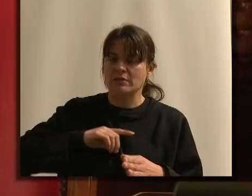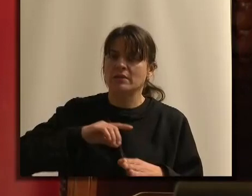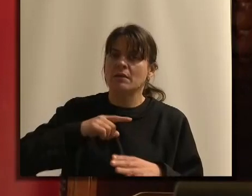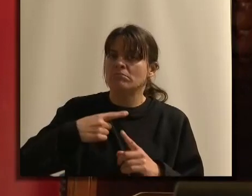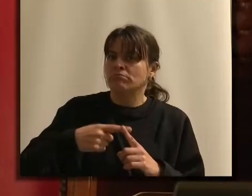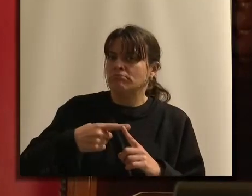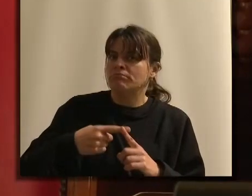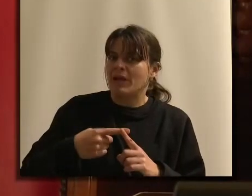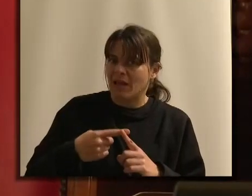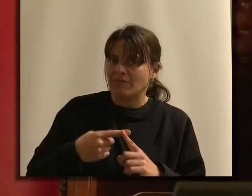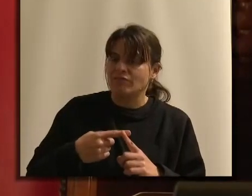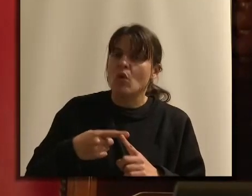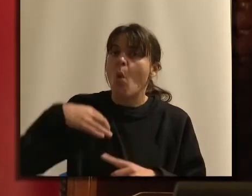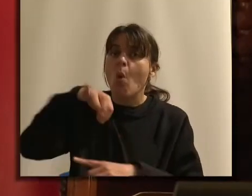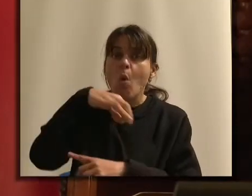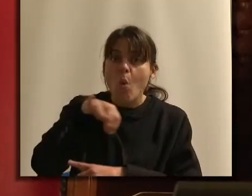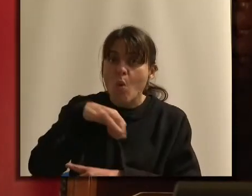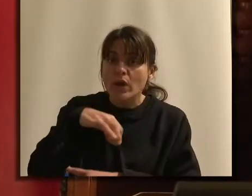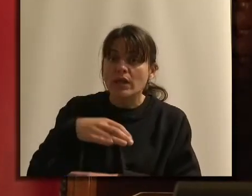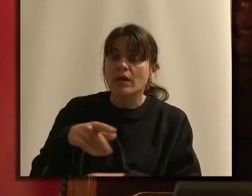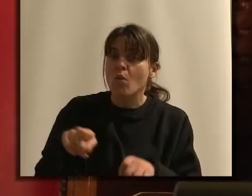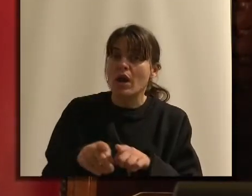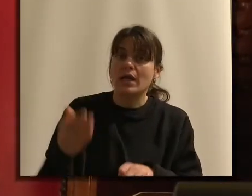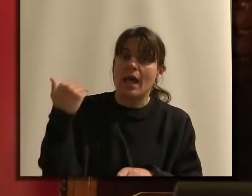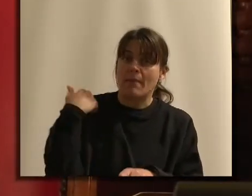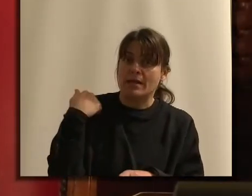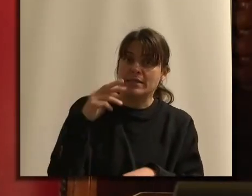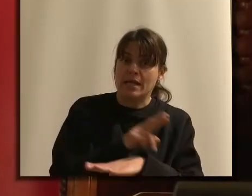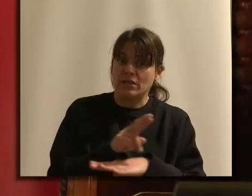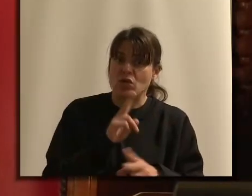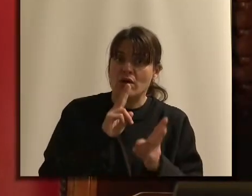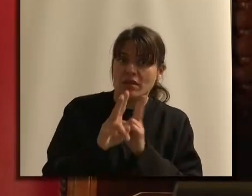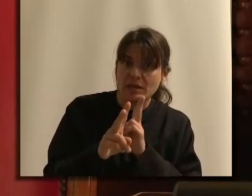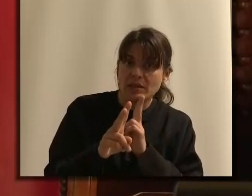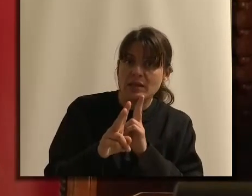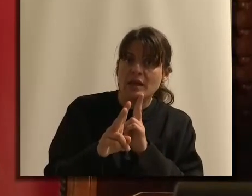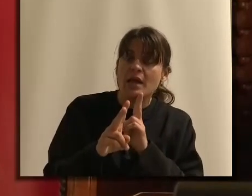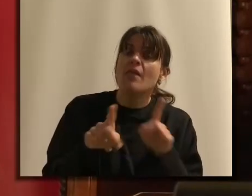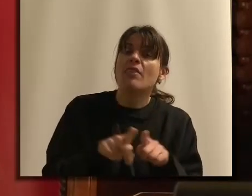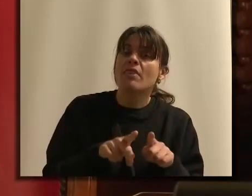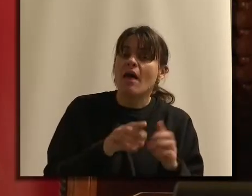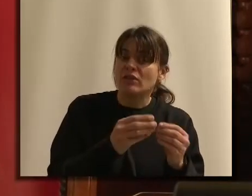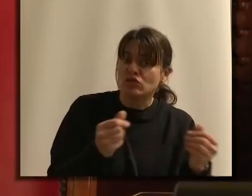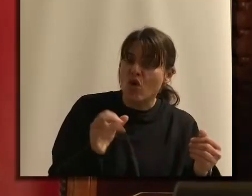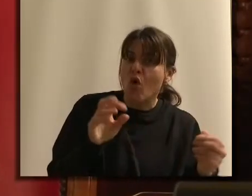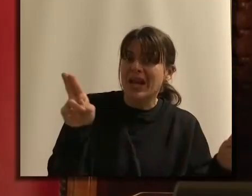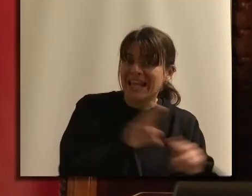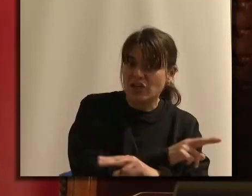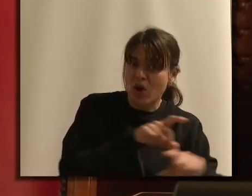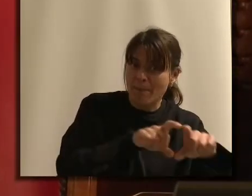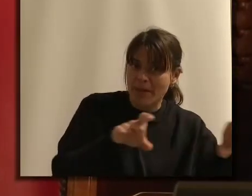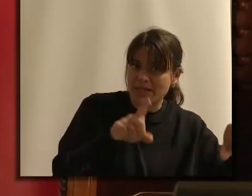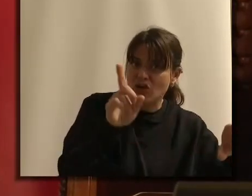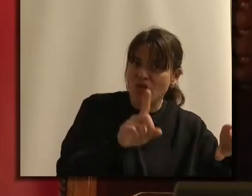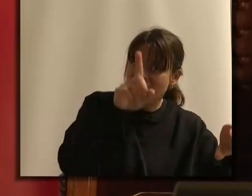rellevant, ja que no es tracta únicament, com ha dit el regidor Castells, de la dissolució i liquidació de l'empresa mixta Minsvic, sinó que s'està